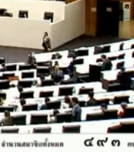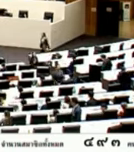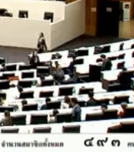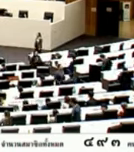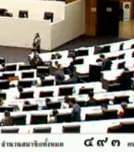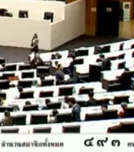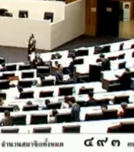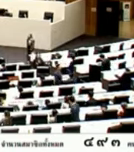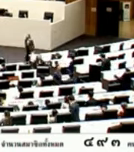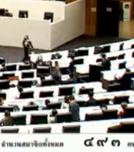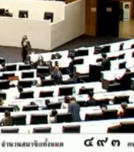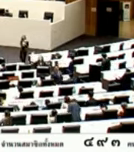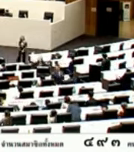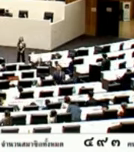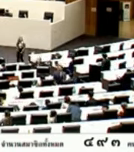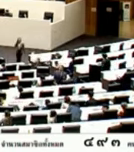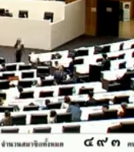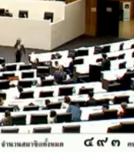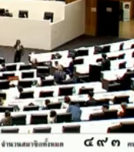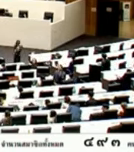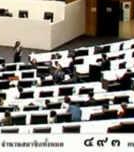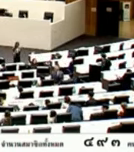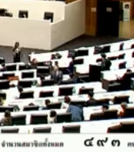เดินไหวมั้ยอ่ะน้องเ็ง